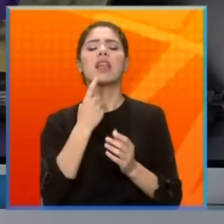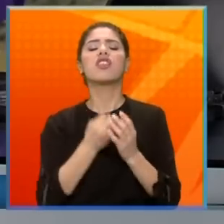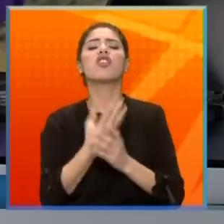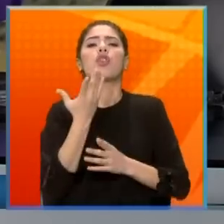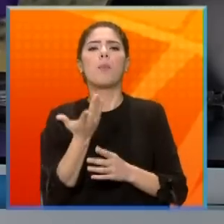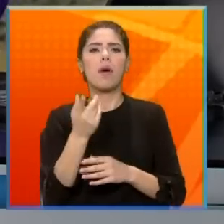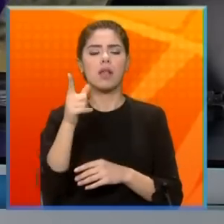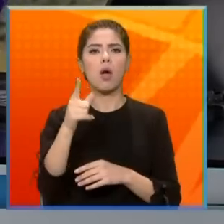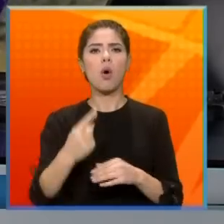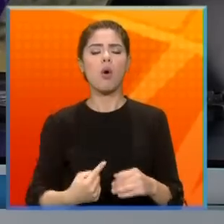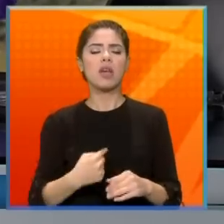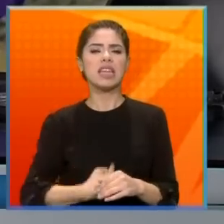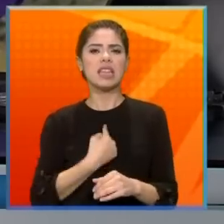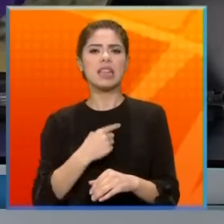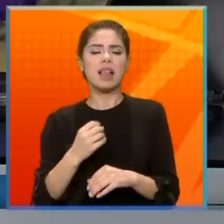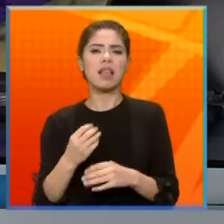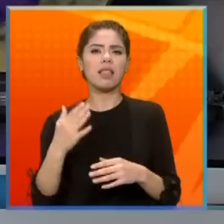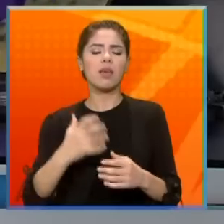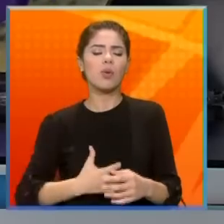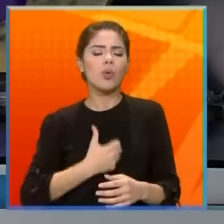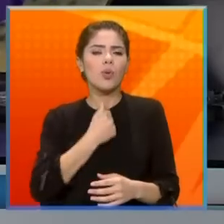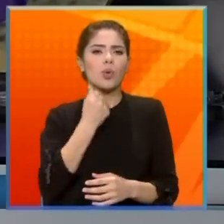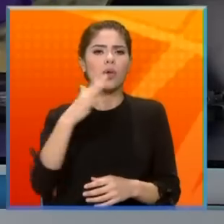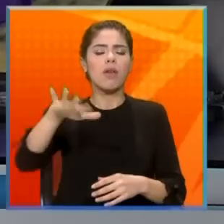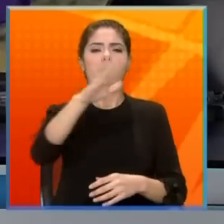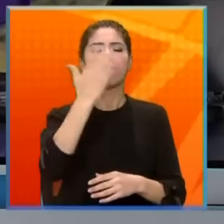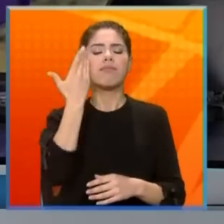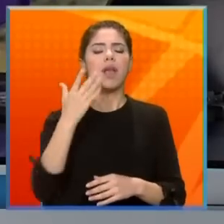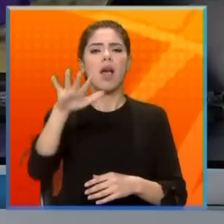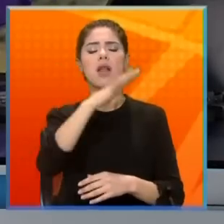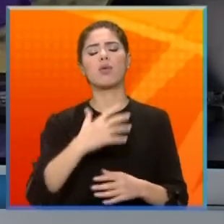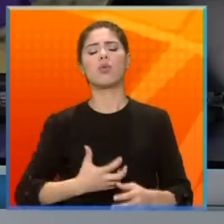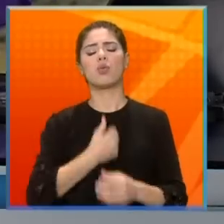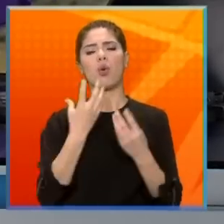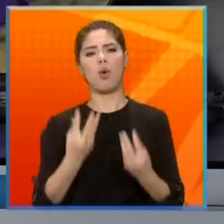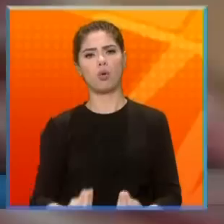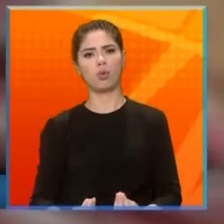Ve o an hissettiği acı izleyen herkesin içine işledi.